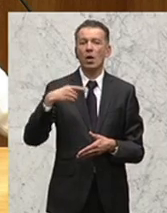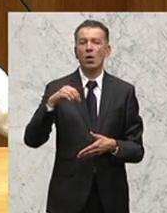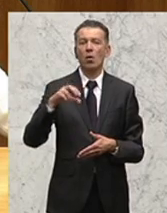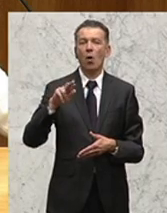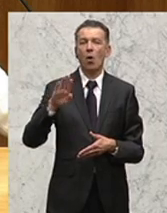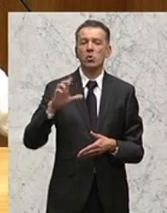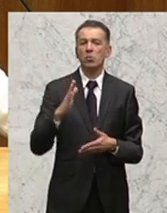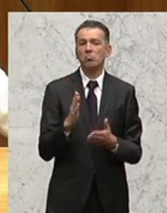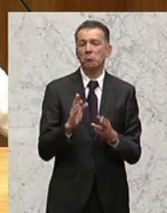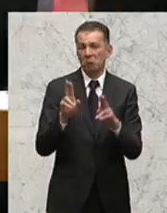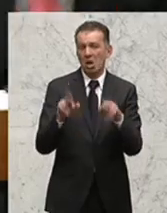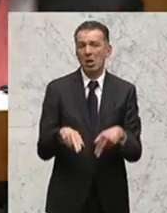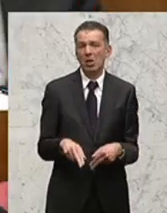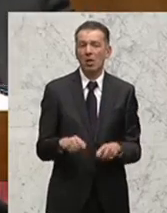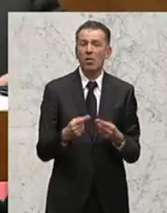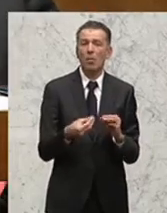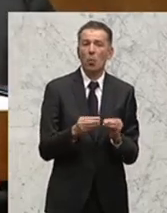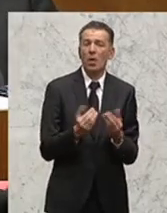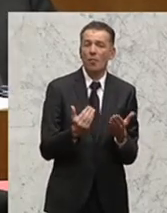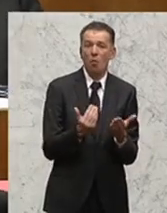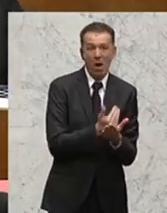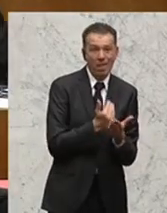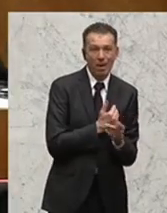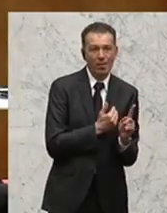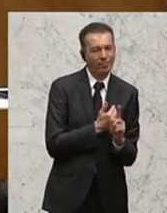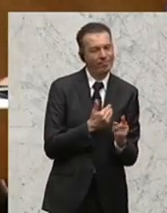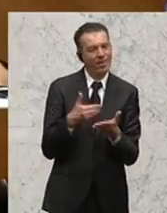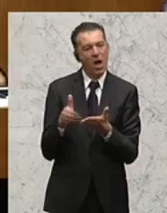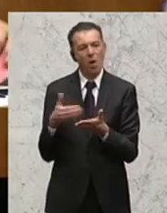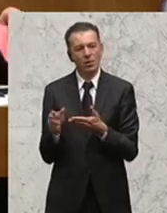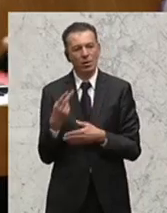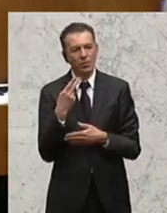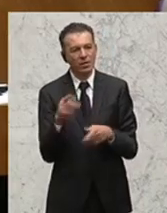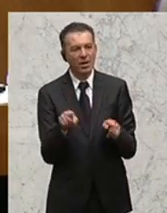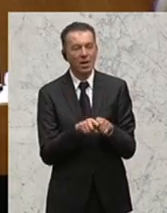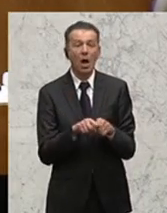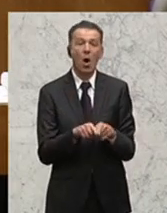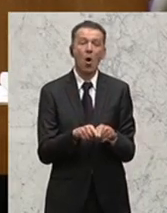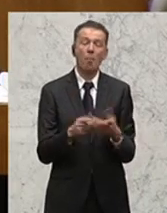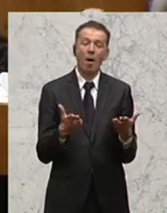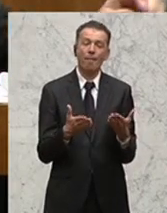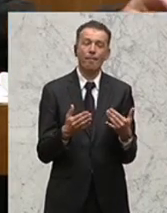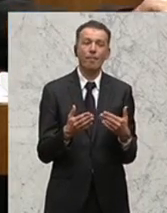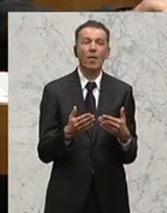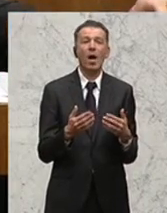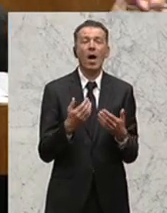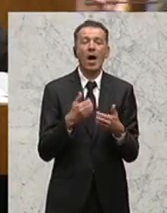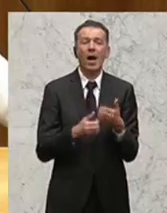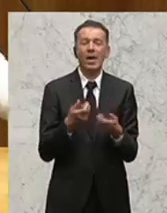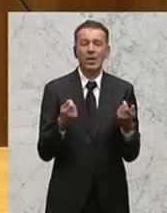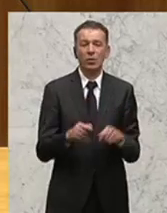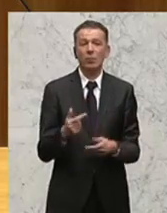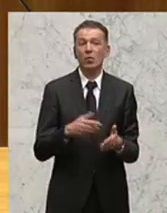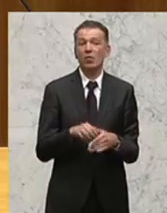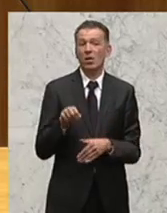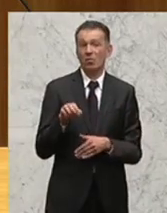haben ein Ausgabenproblem und kein Einnahmenproblem. Wir sehen das auch beim vorläufigen Bundesrechnungsabschluss 2014, wo